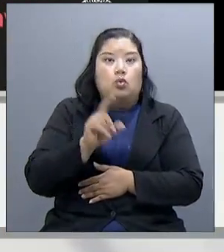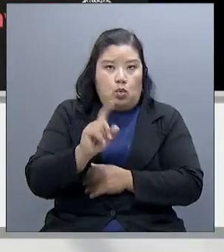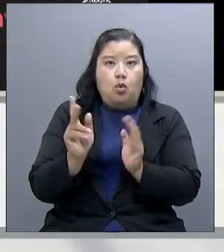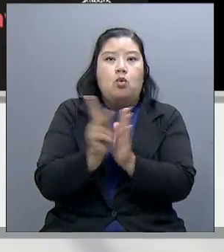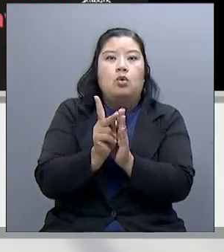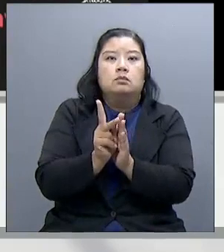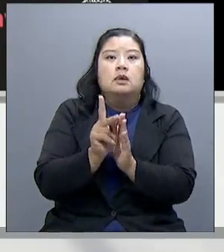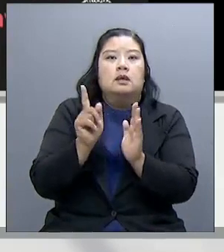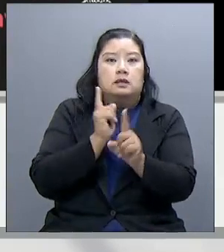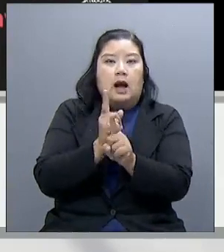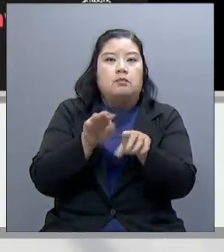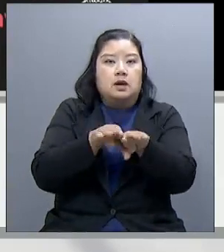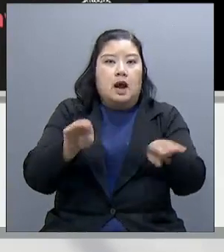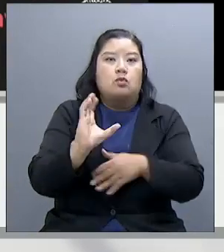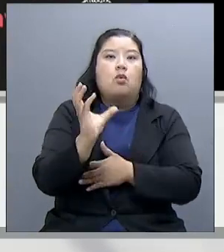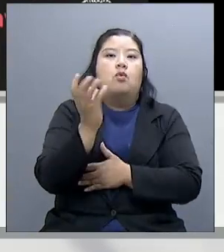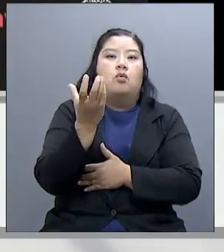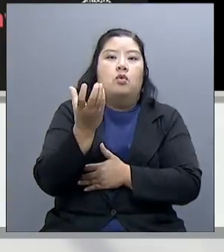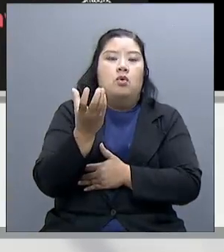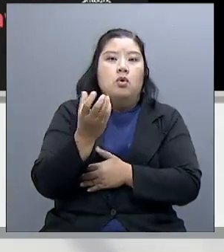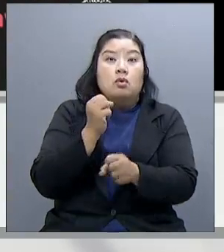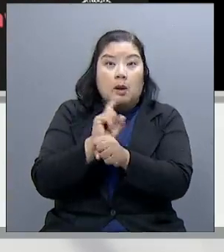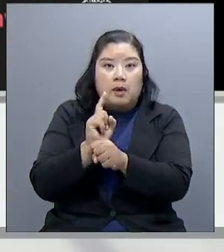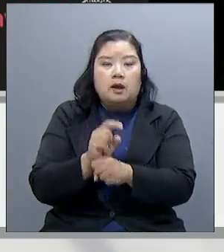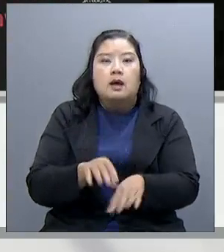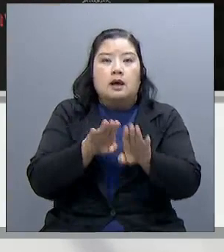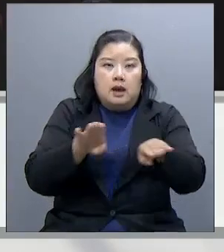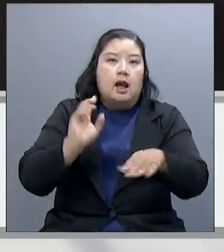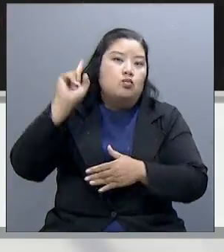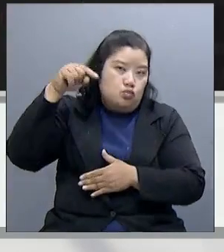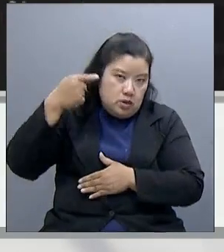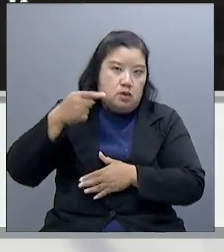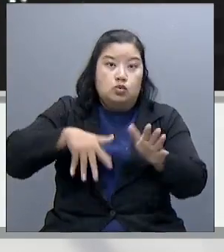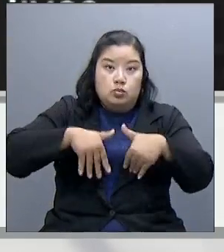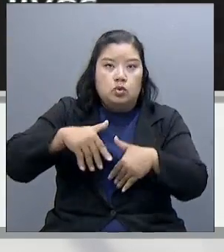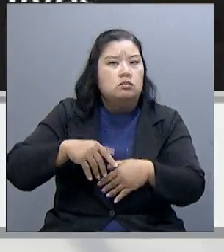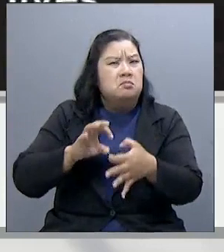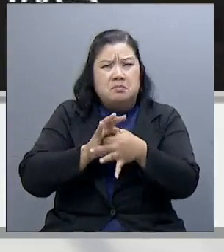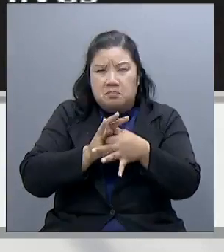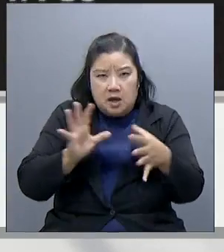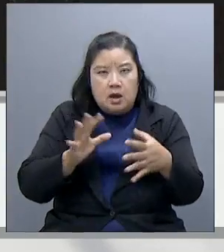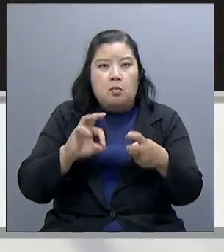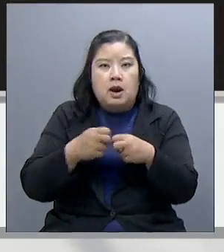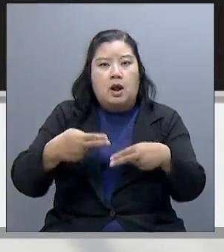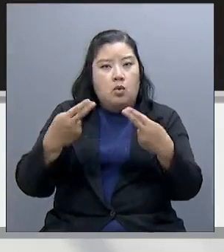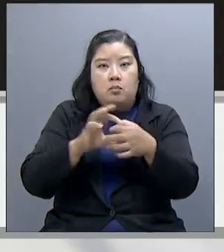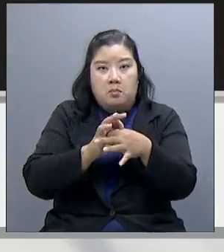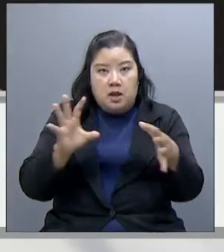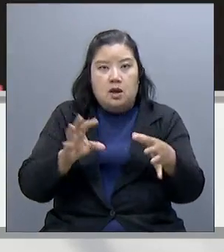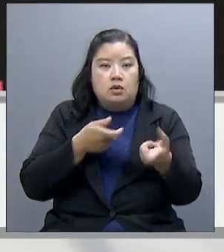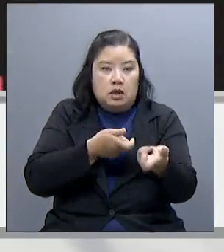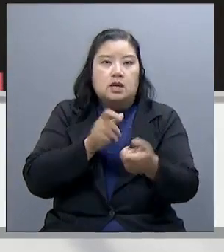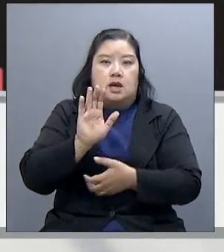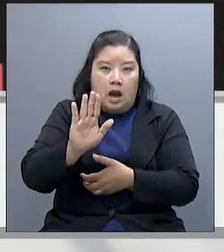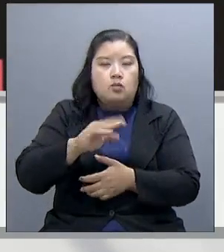กฎหมายมนุษยธรรมระหว่างประเทศต้องไม่โจมตีเด็กสตรีประชาชนที่ไม่มีส่วนเกี่ยวข้องกับสงครามรวมไปถึงผู้ป่วย